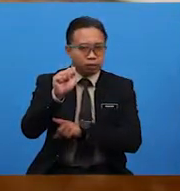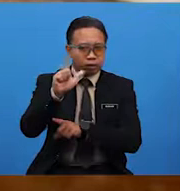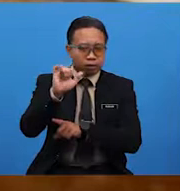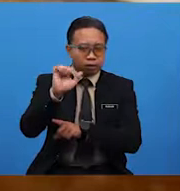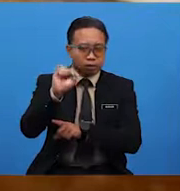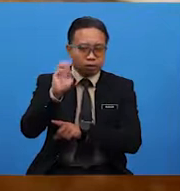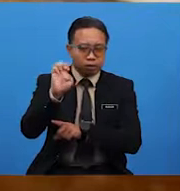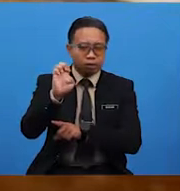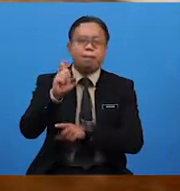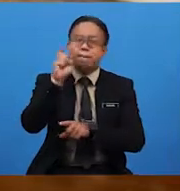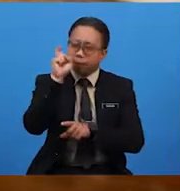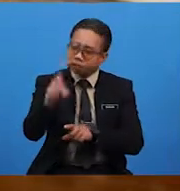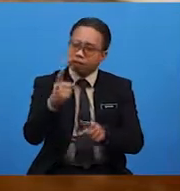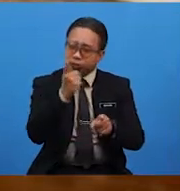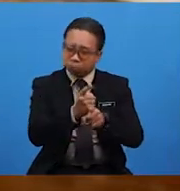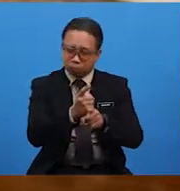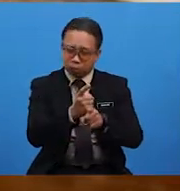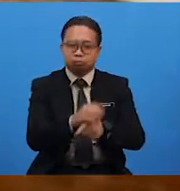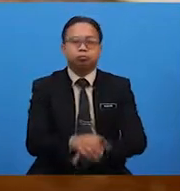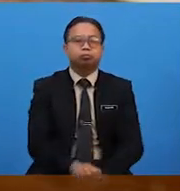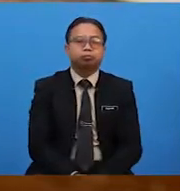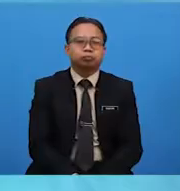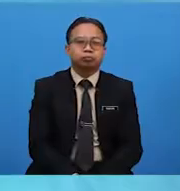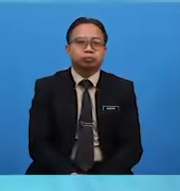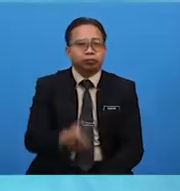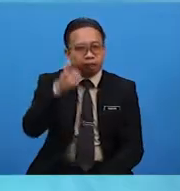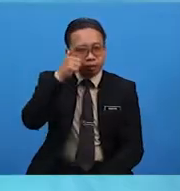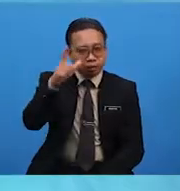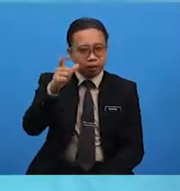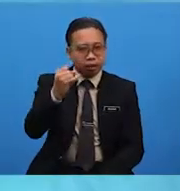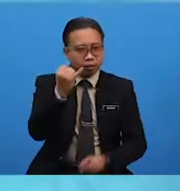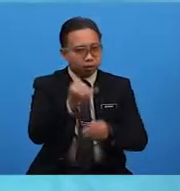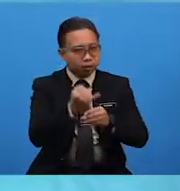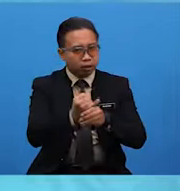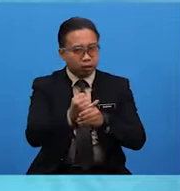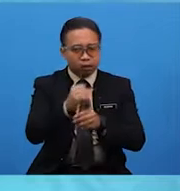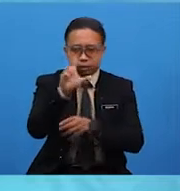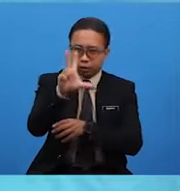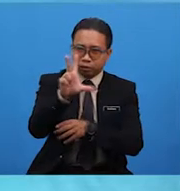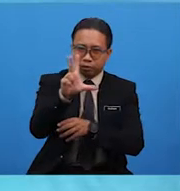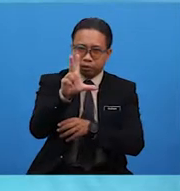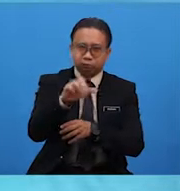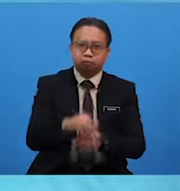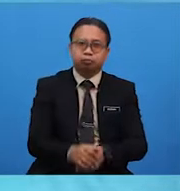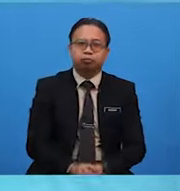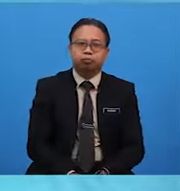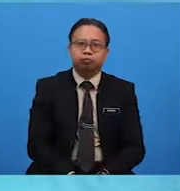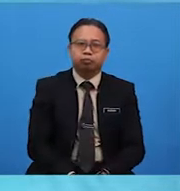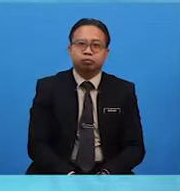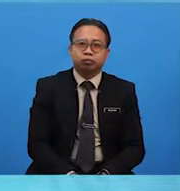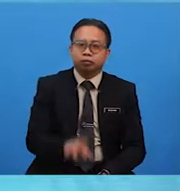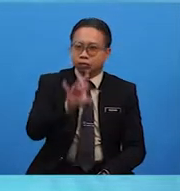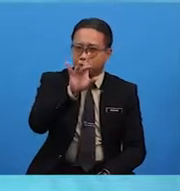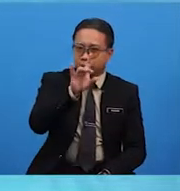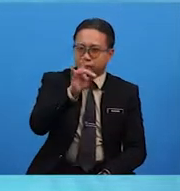kulitnya agar cepat lebih saya itu ya Jadi mari kita lihat karya bertajuk the the carriage ya sebelah kiri ini pada tahun